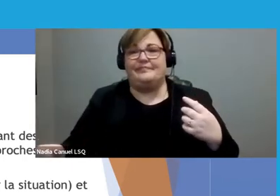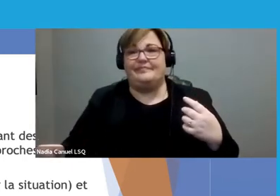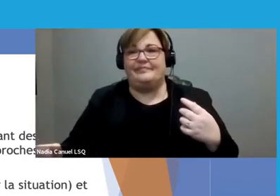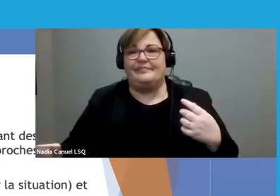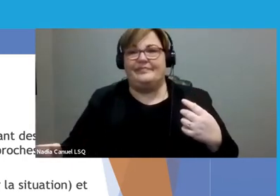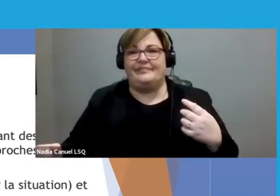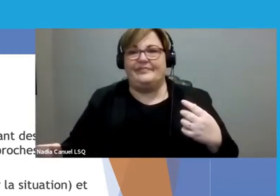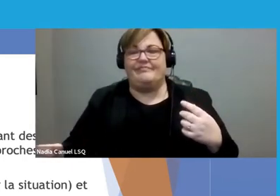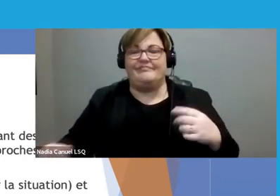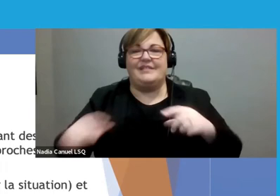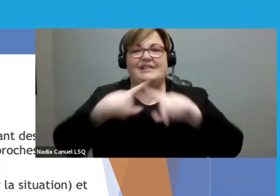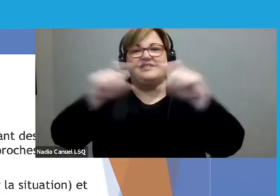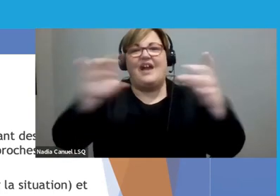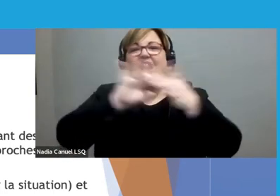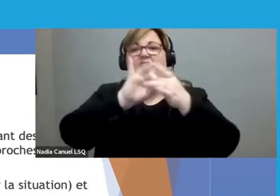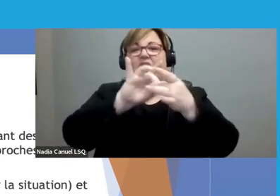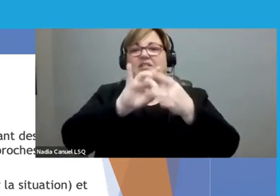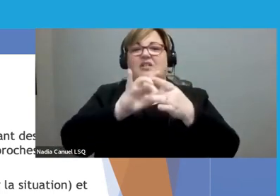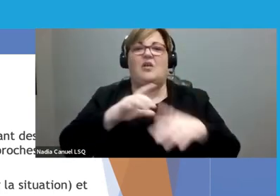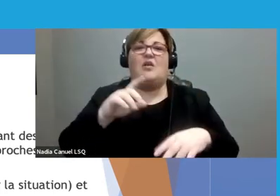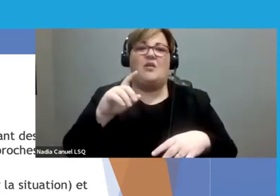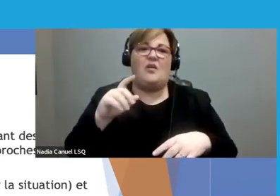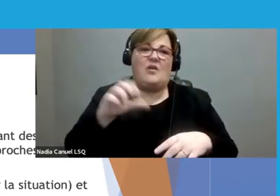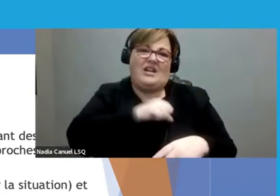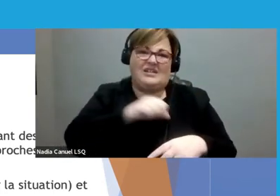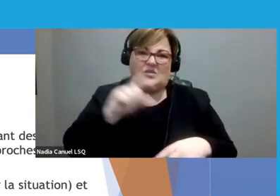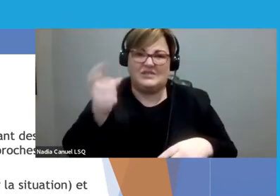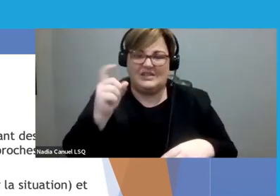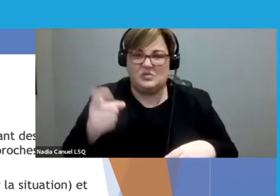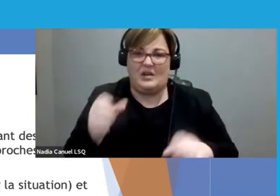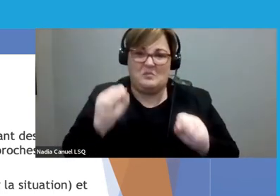différentes relations où les abus sexuels sont commis.